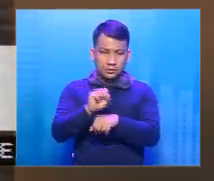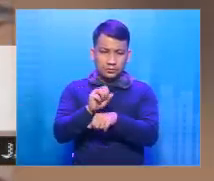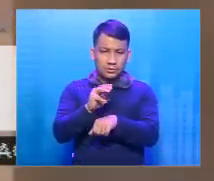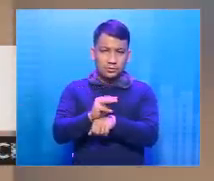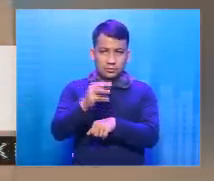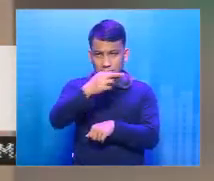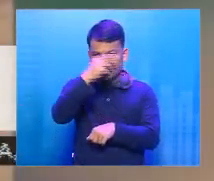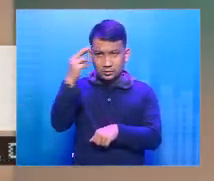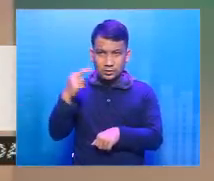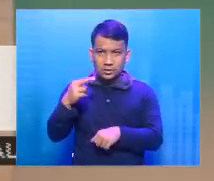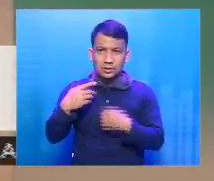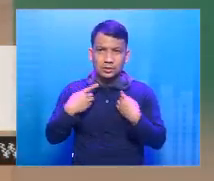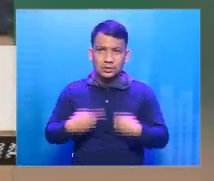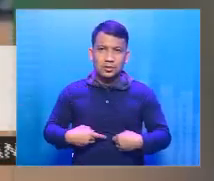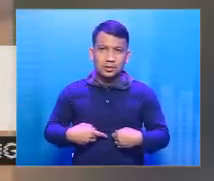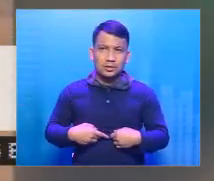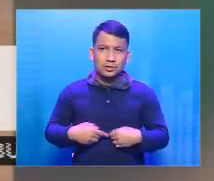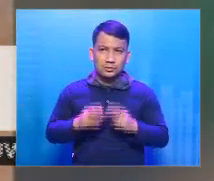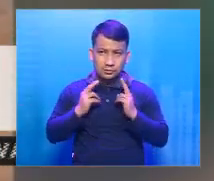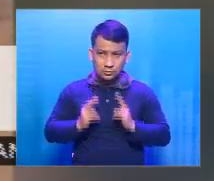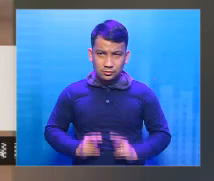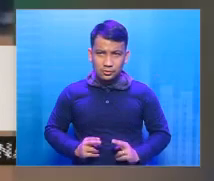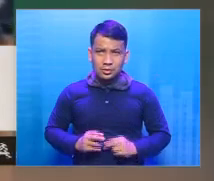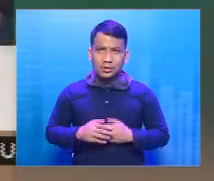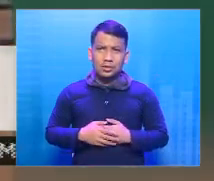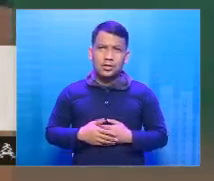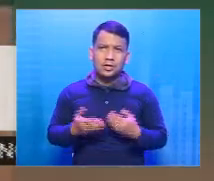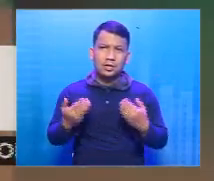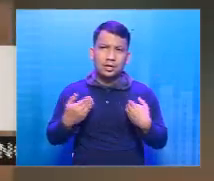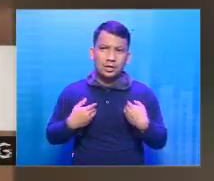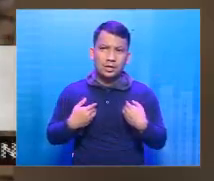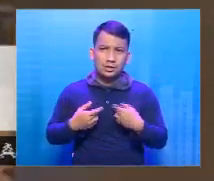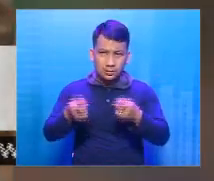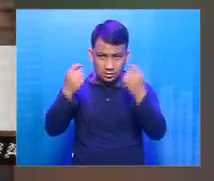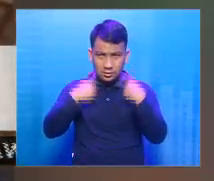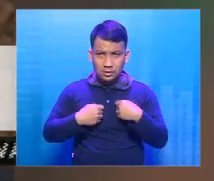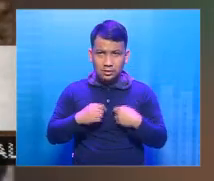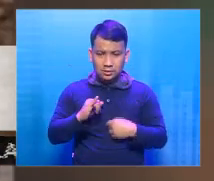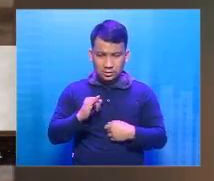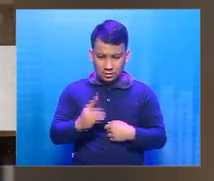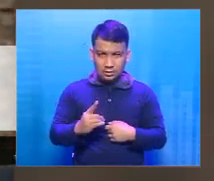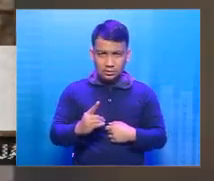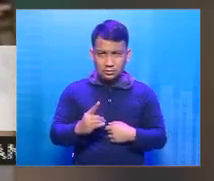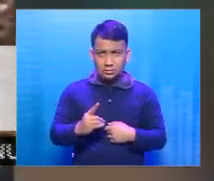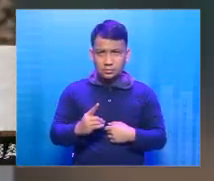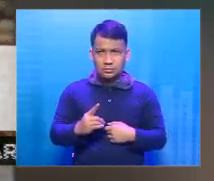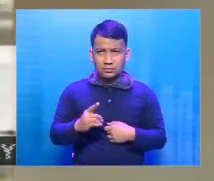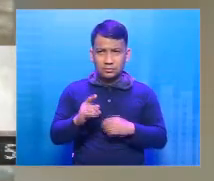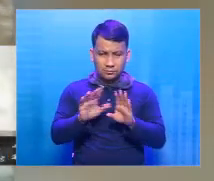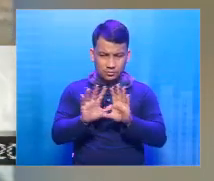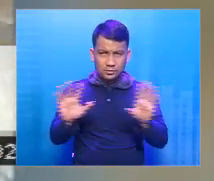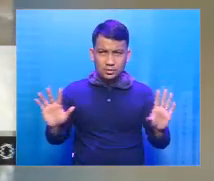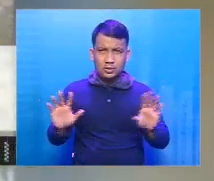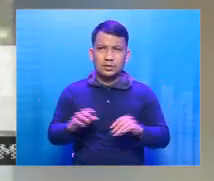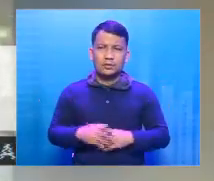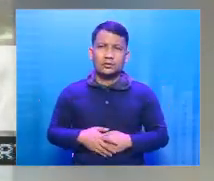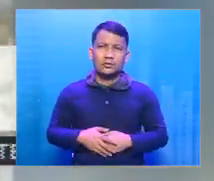Rizal. Nakasuot sila ng camouflage uniform, may mga nakasabit na ID at naka-formation.